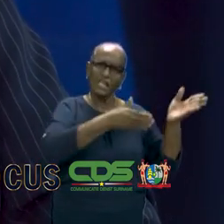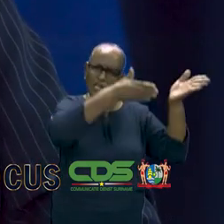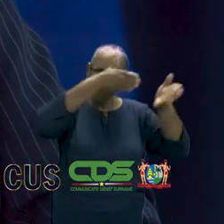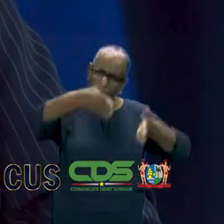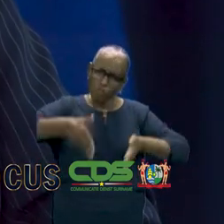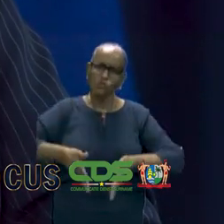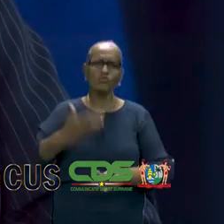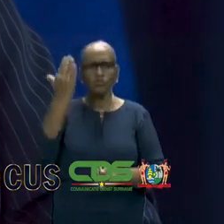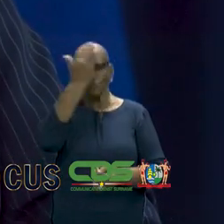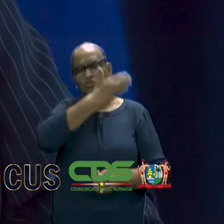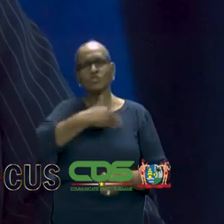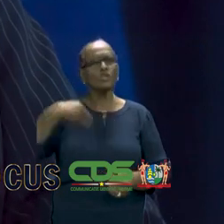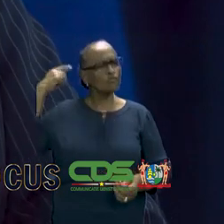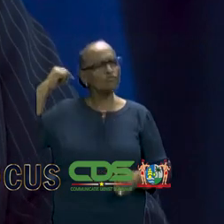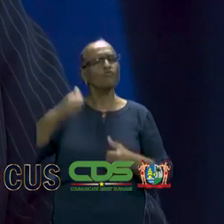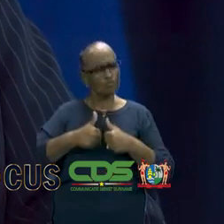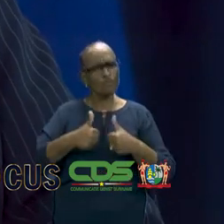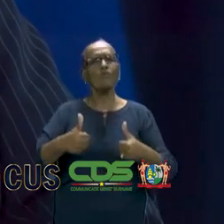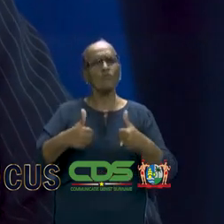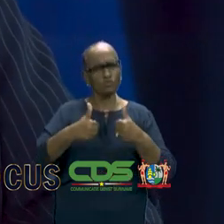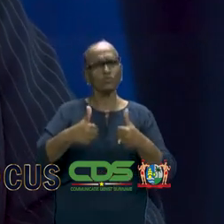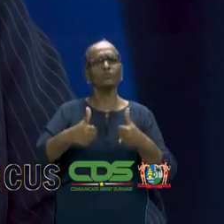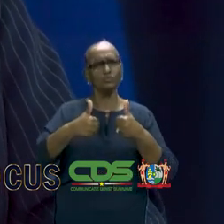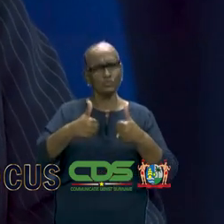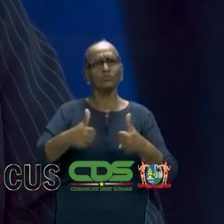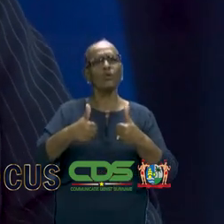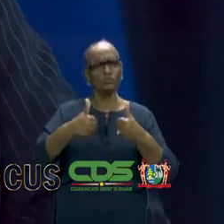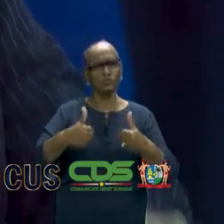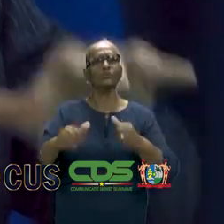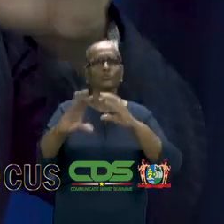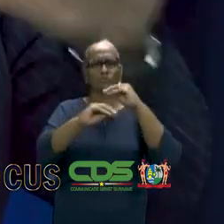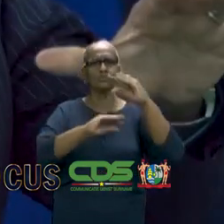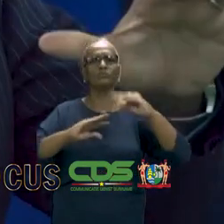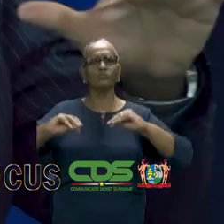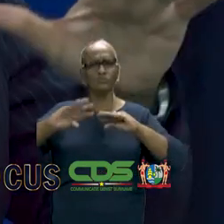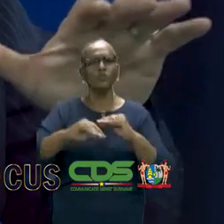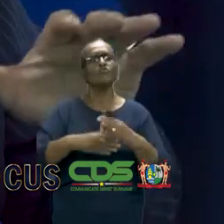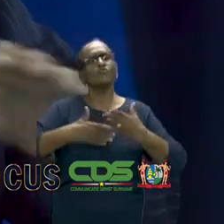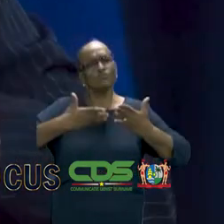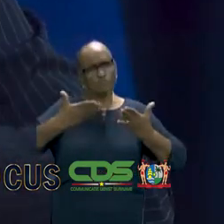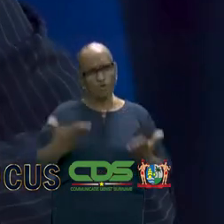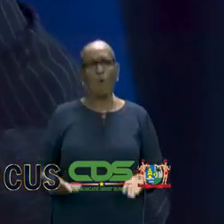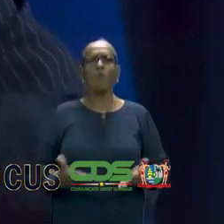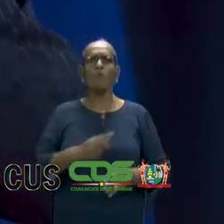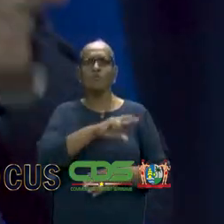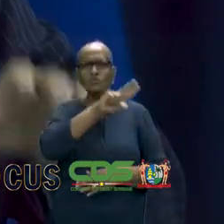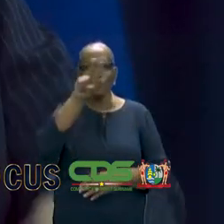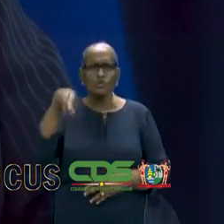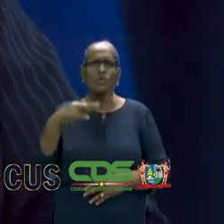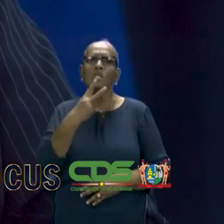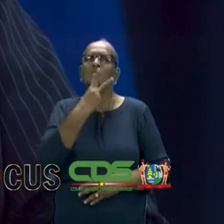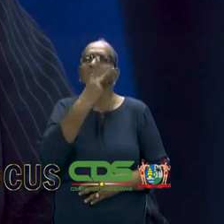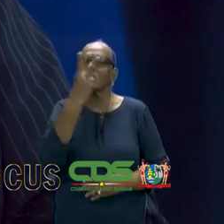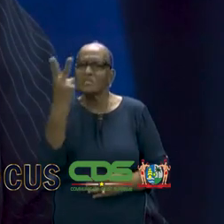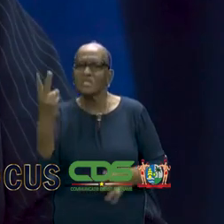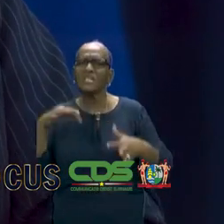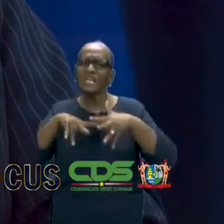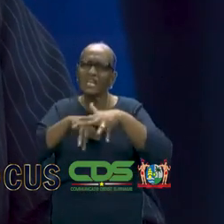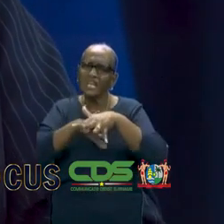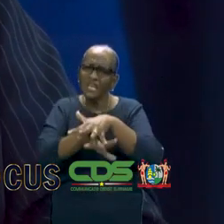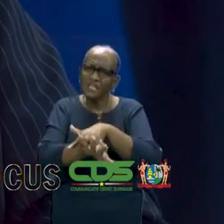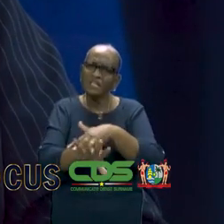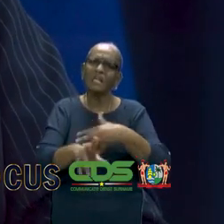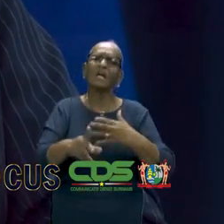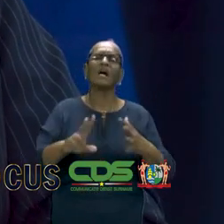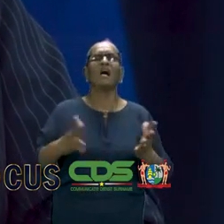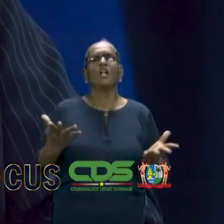samenwerkingsafspraken en documenten te bespreken. Zo moet je het zien. Integraal, holistisch,